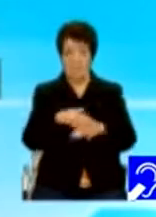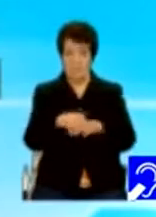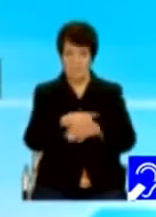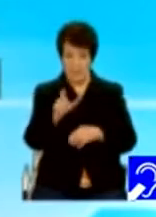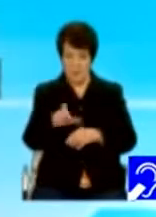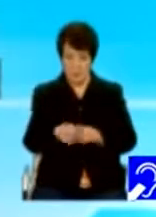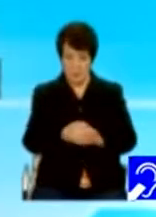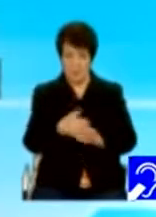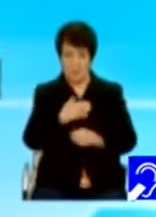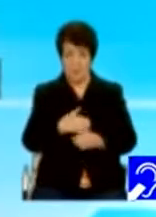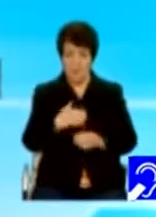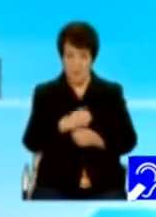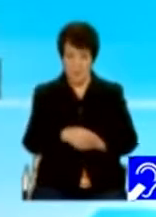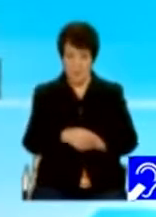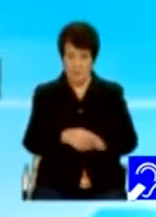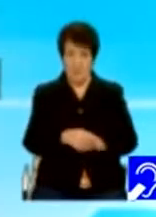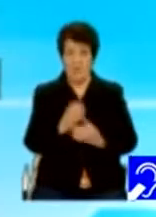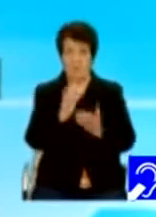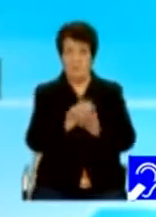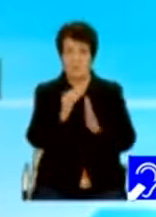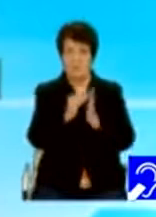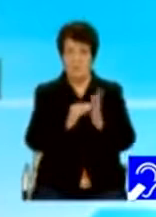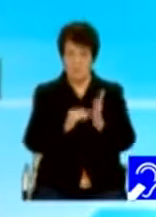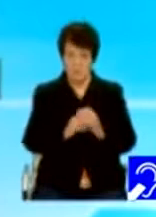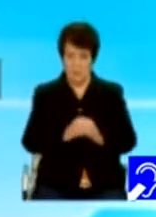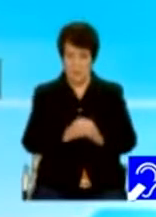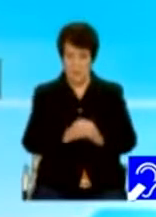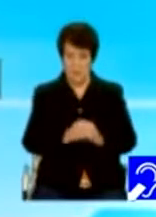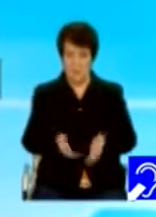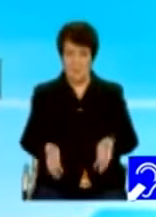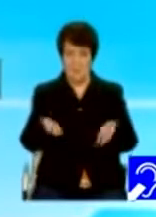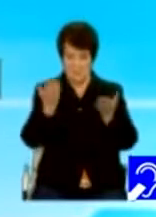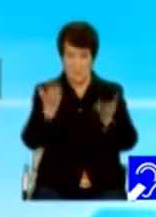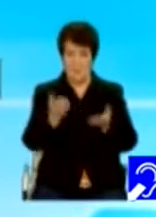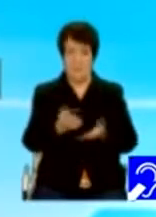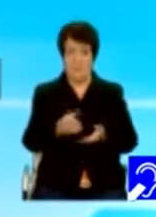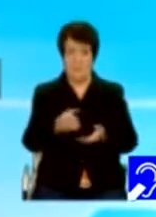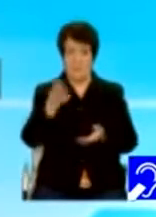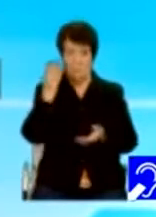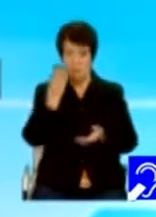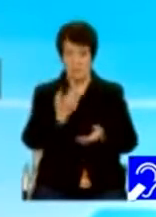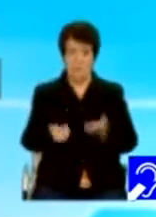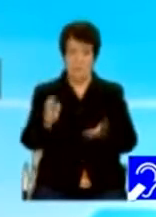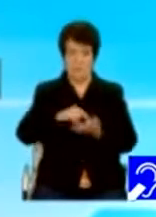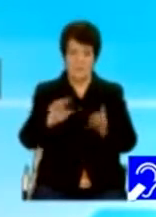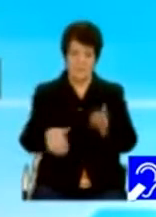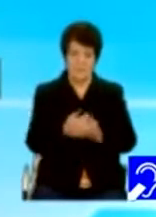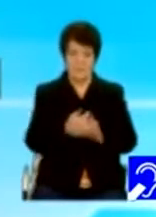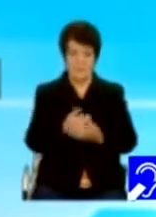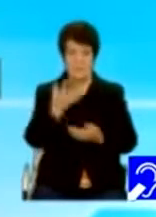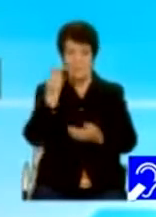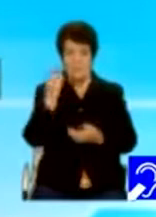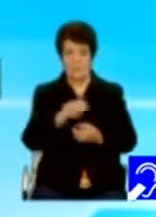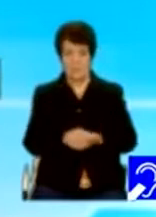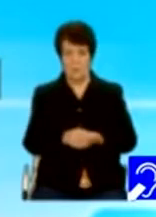națiune, ca valoare. Noi am venit cu un program ca să ridicăm Moldova din genunchi și ca să renaște Moldova.